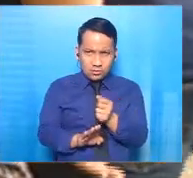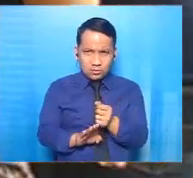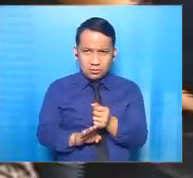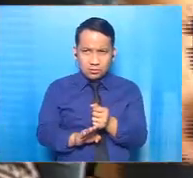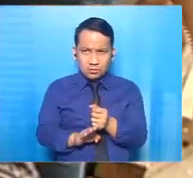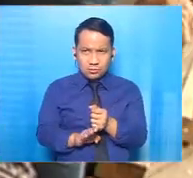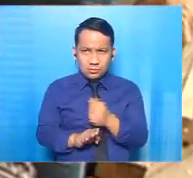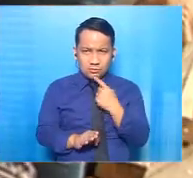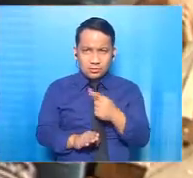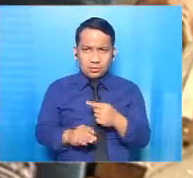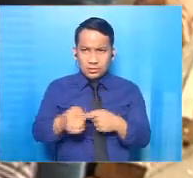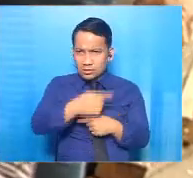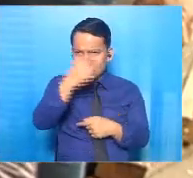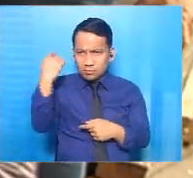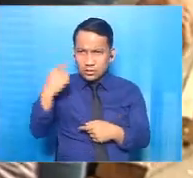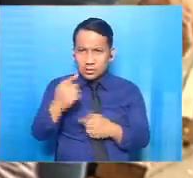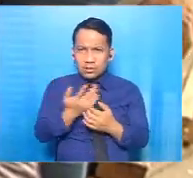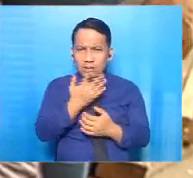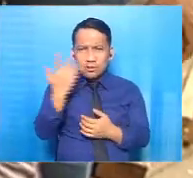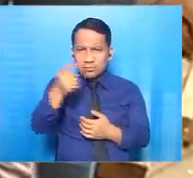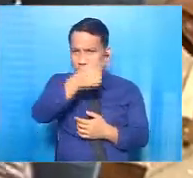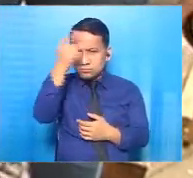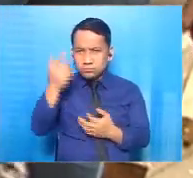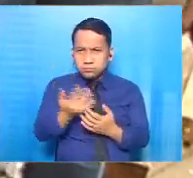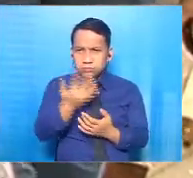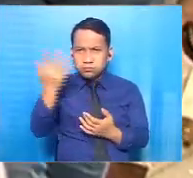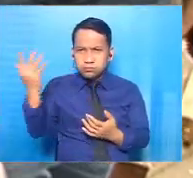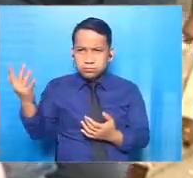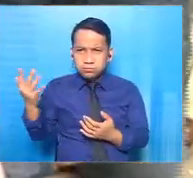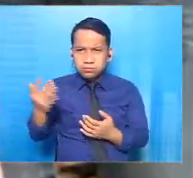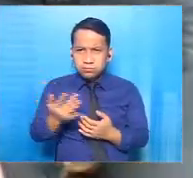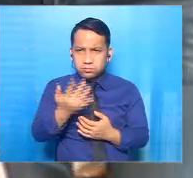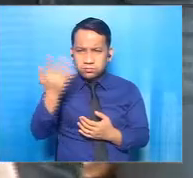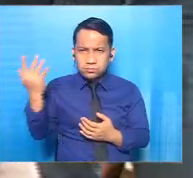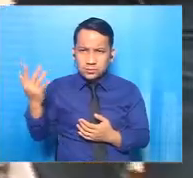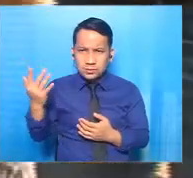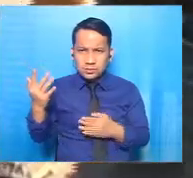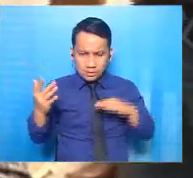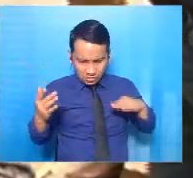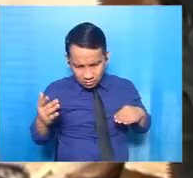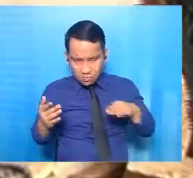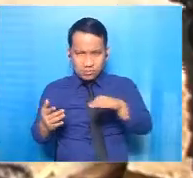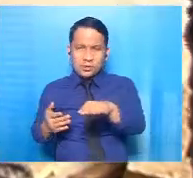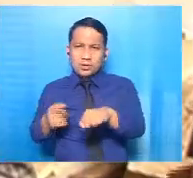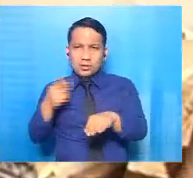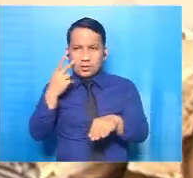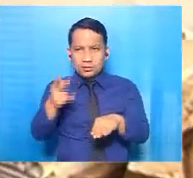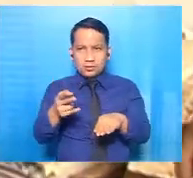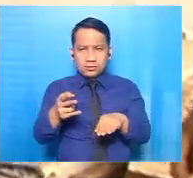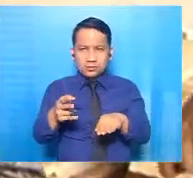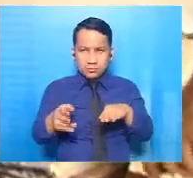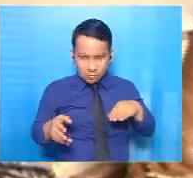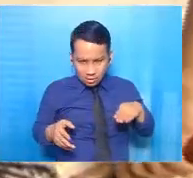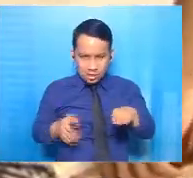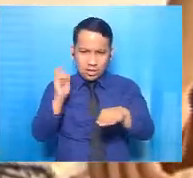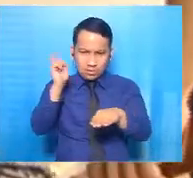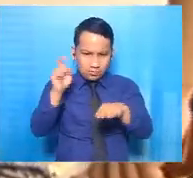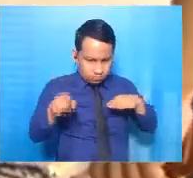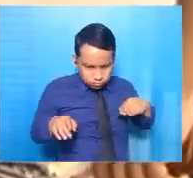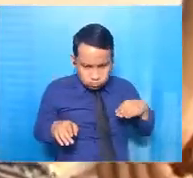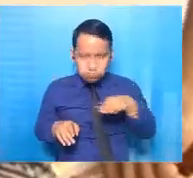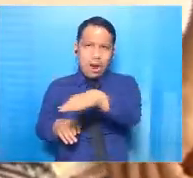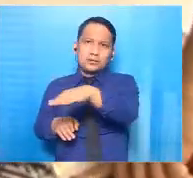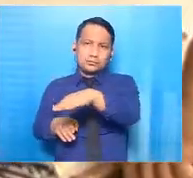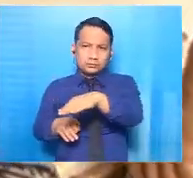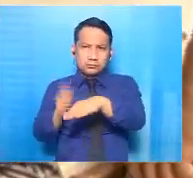usok na itim-itim. Itim talaga. Tapos bigla ko siyang umarangkada sa loob. Ang bilis-bilis ng